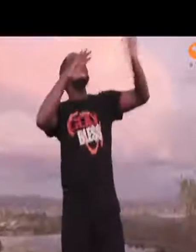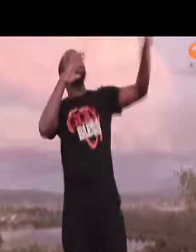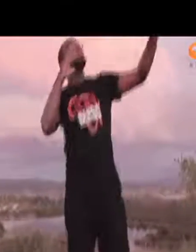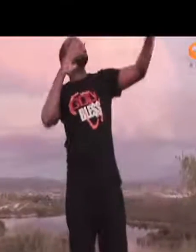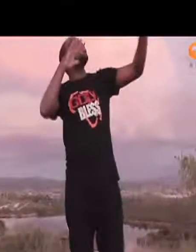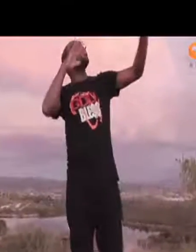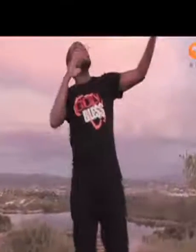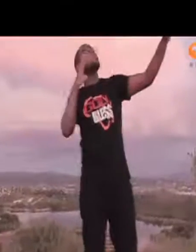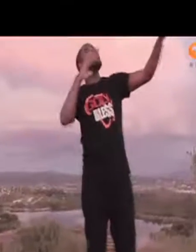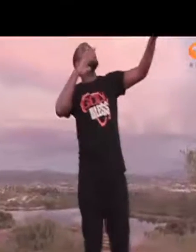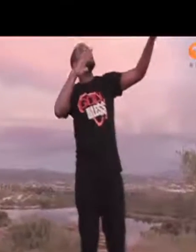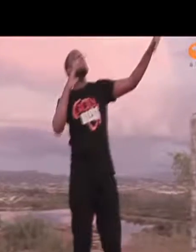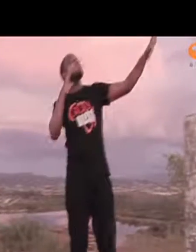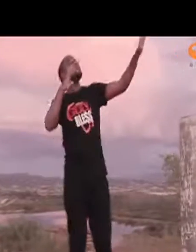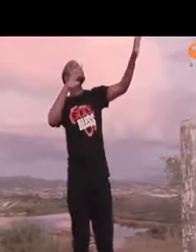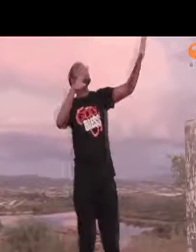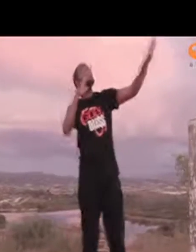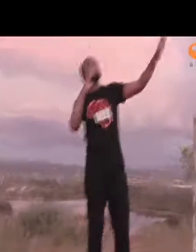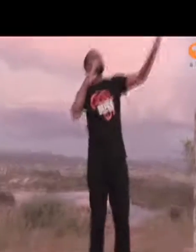on.